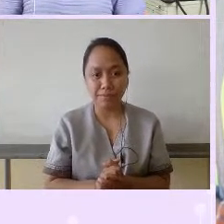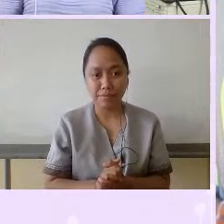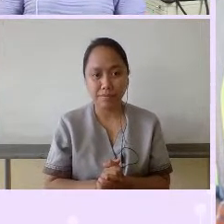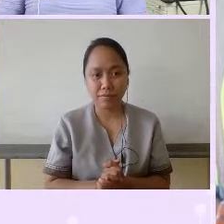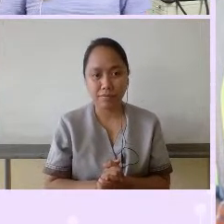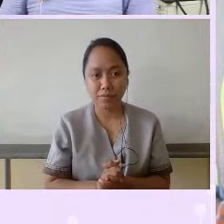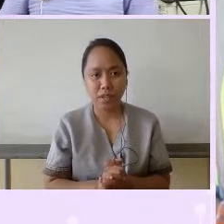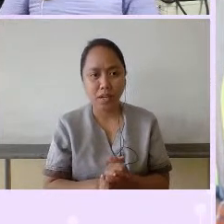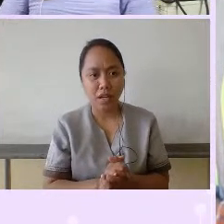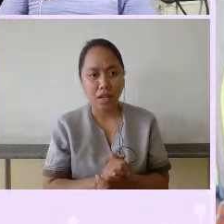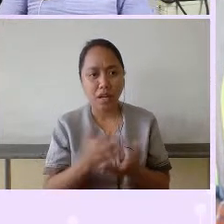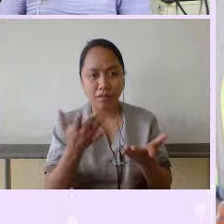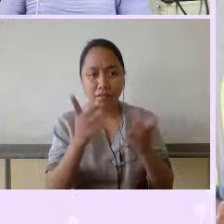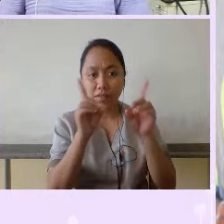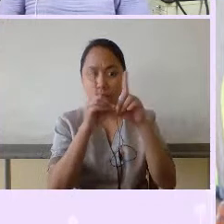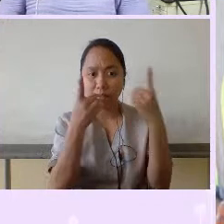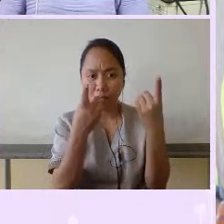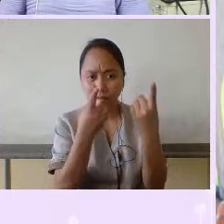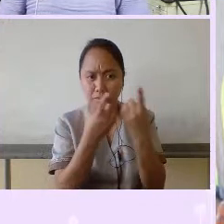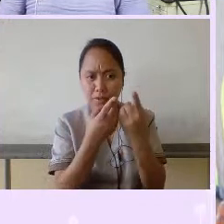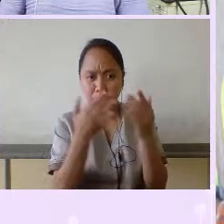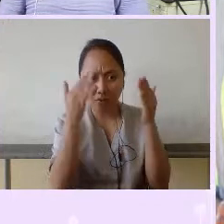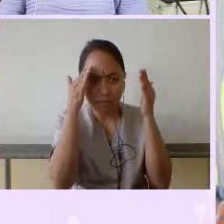So ang department po ay patuloy na